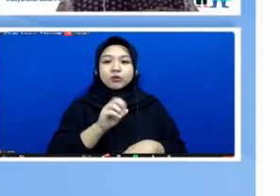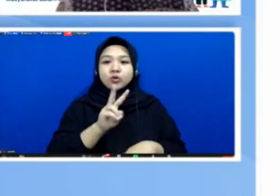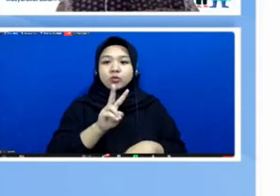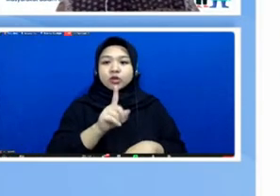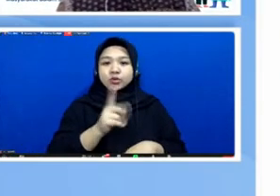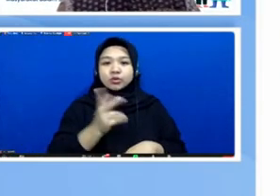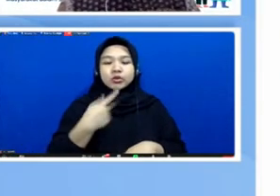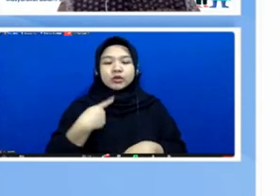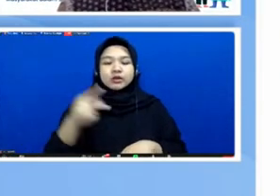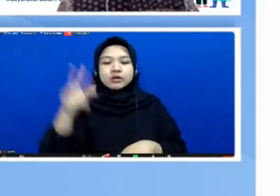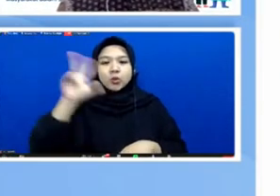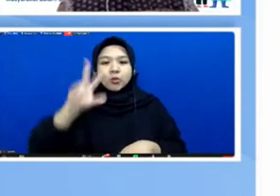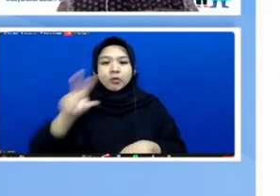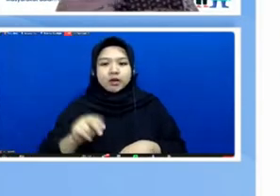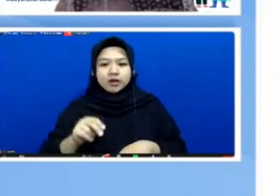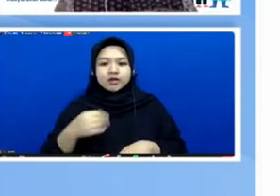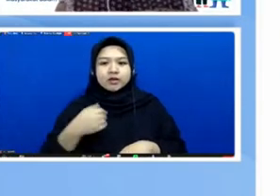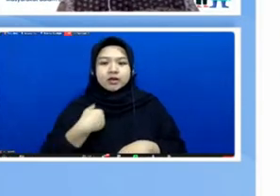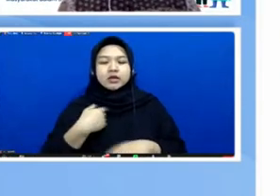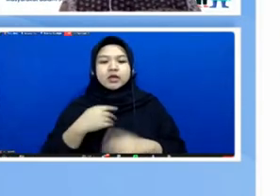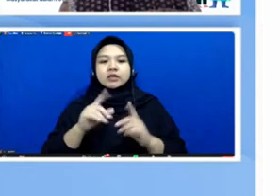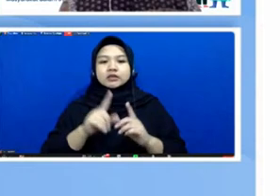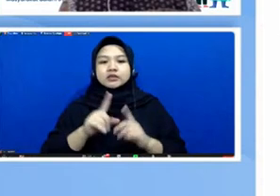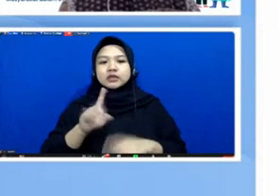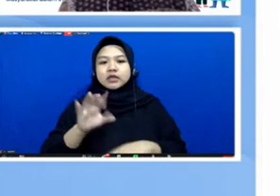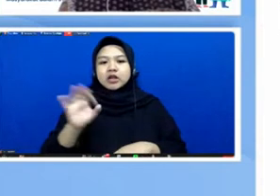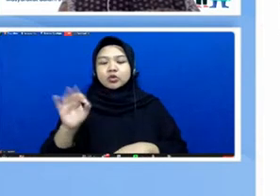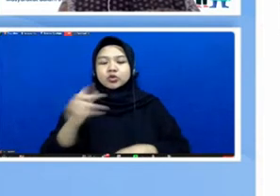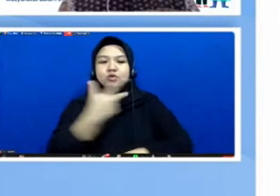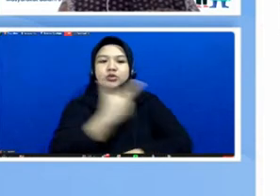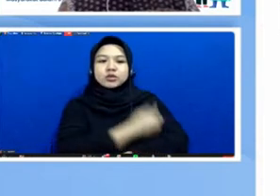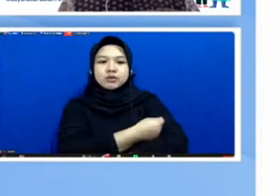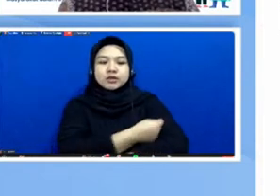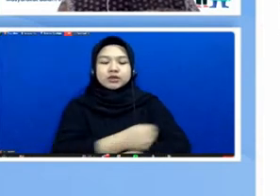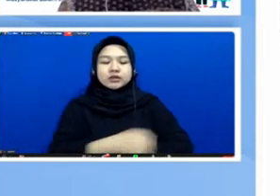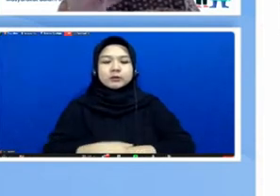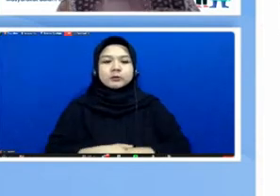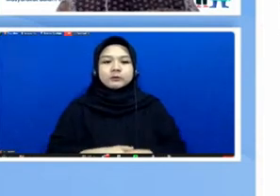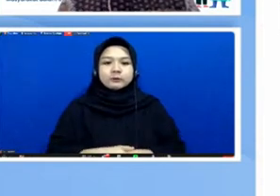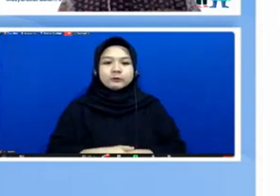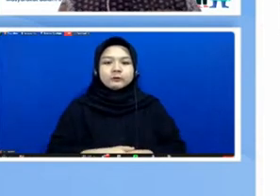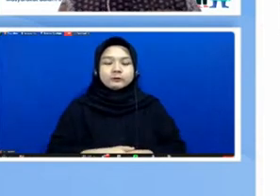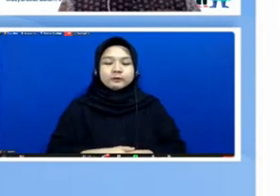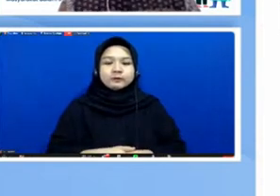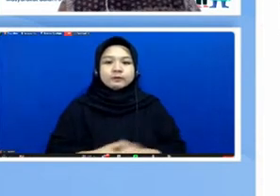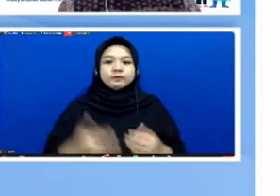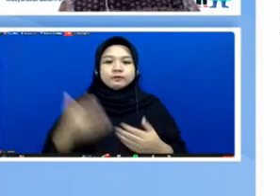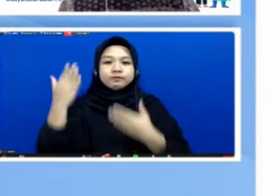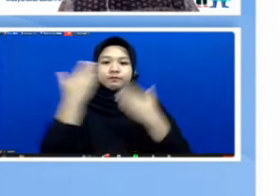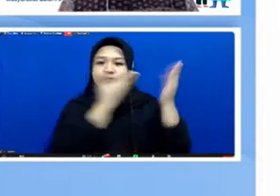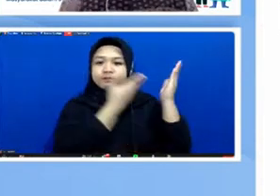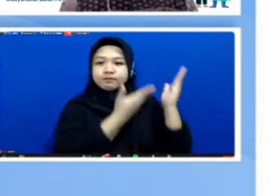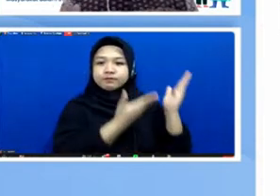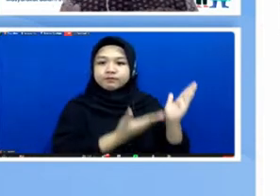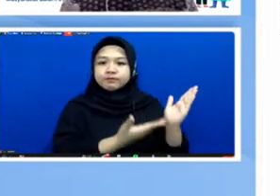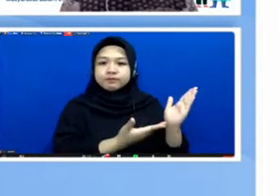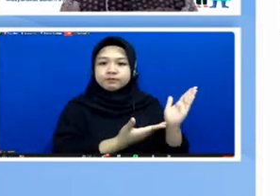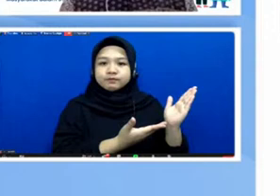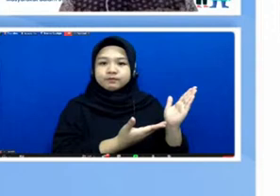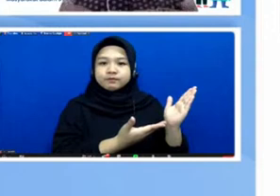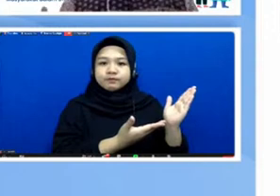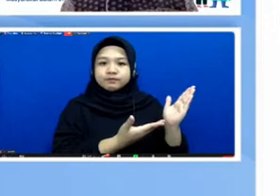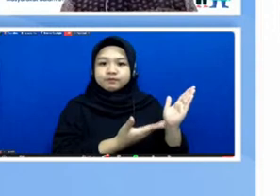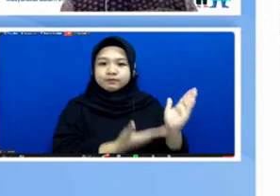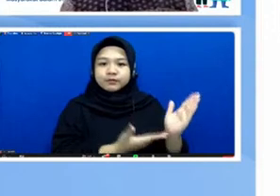dengan Jawa Barat di 100 puskesmas. Next, biar kemudian cepat pembelajarannya. Ini salah satu pembelajarannya, bahwa puskesmas yang